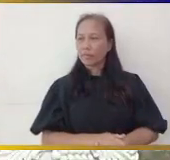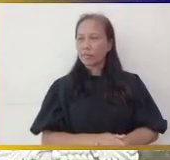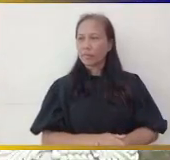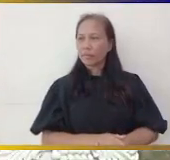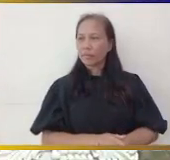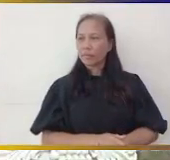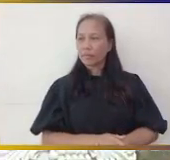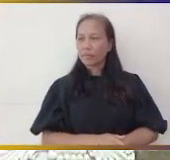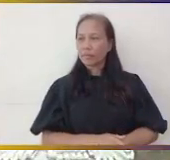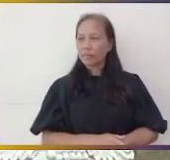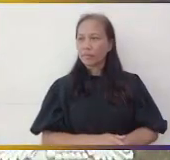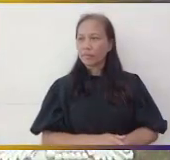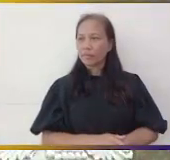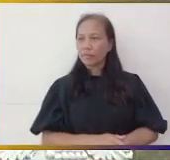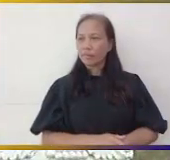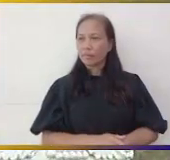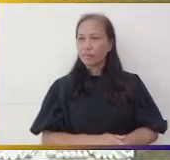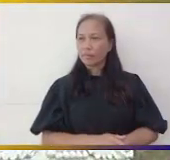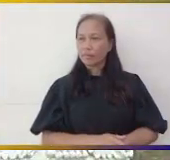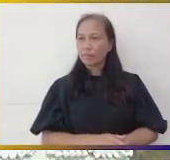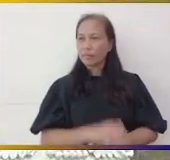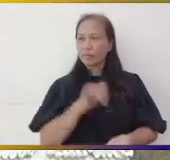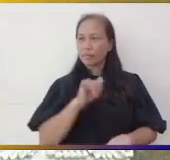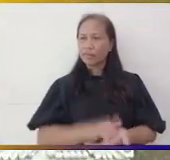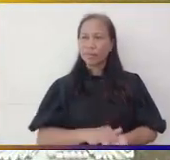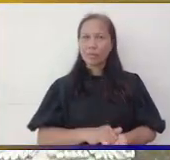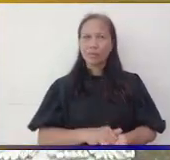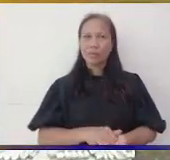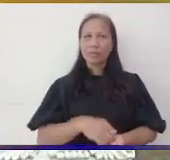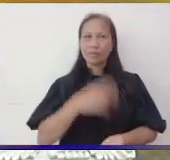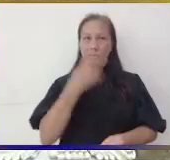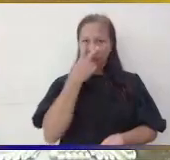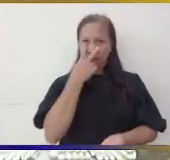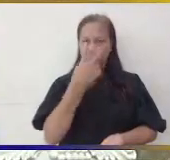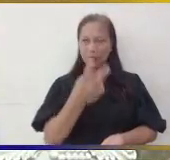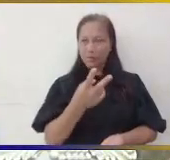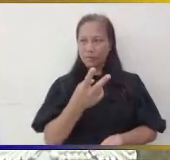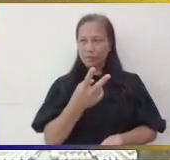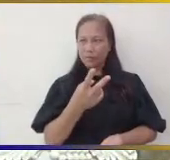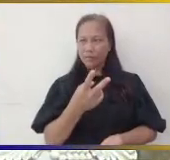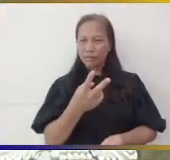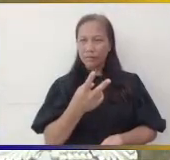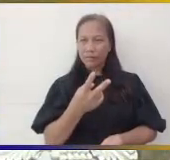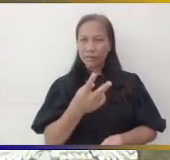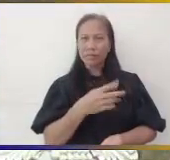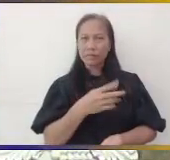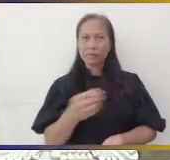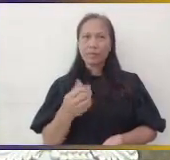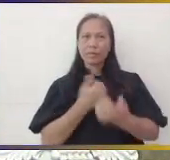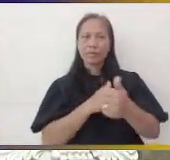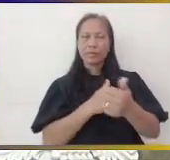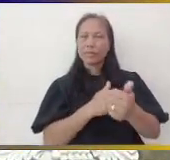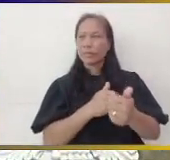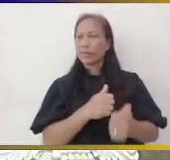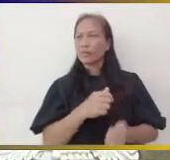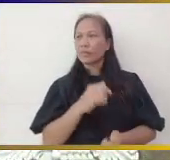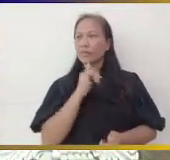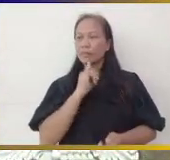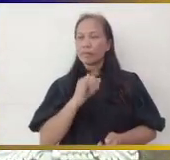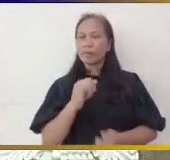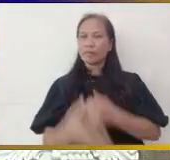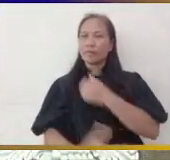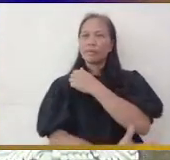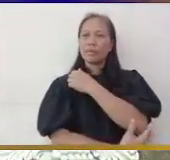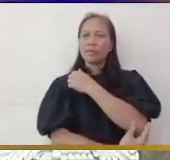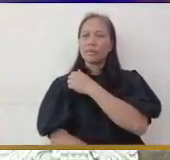ang ang mga naging karamihan po sa kanyang followers Ay yung mga mahihirap All right so the multitude of Uh